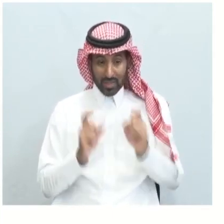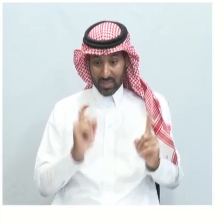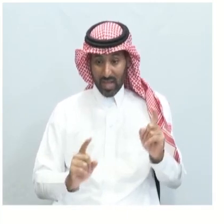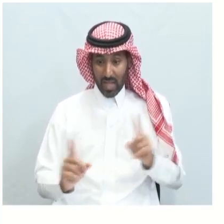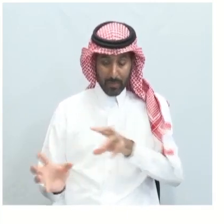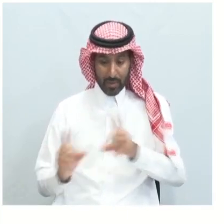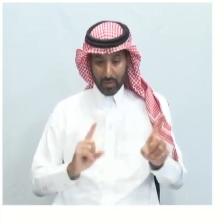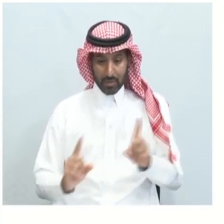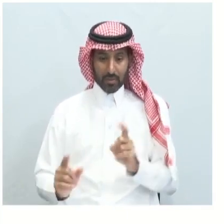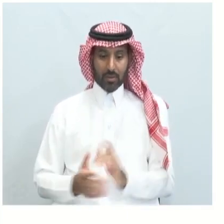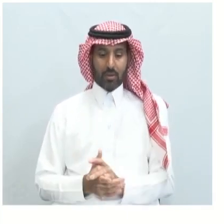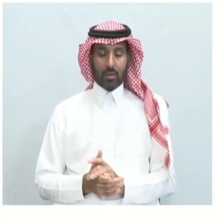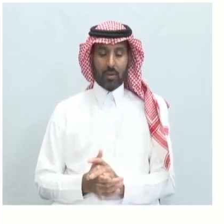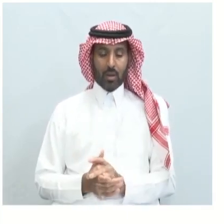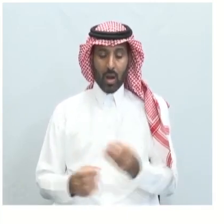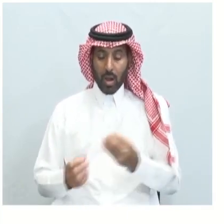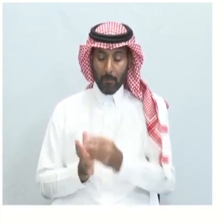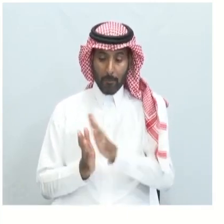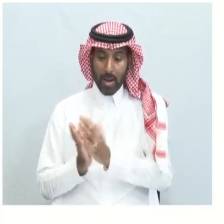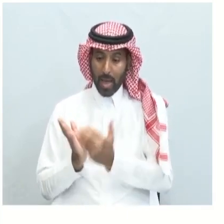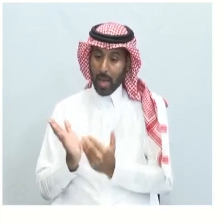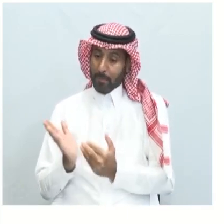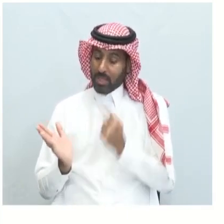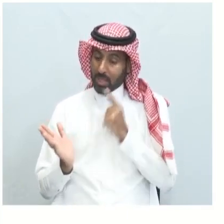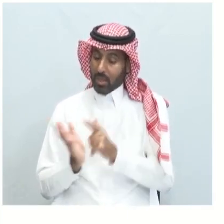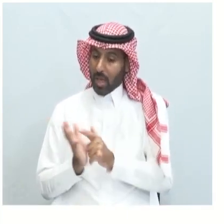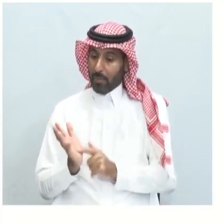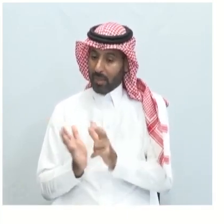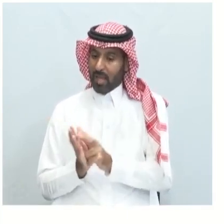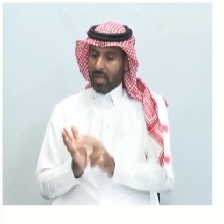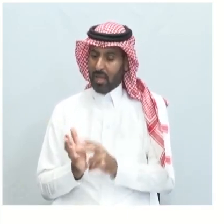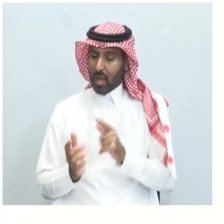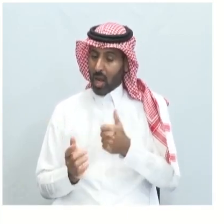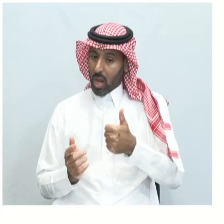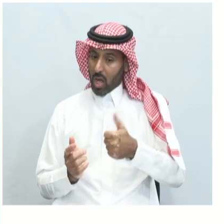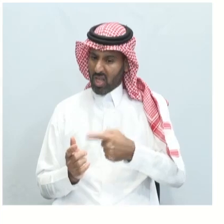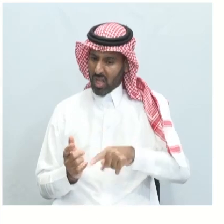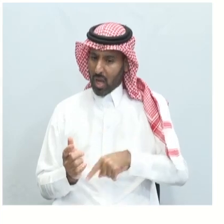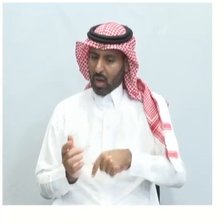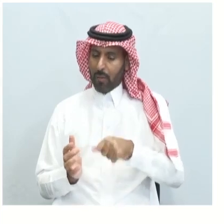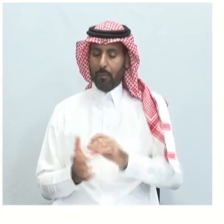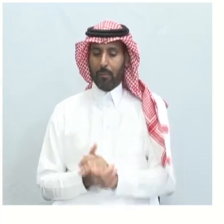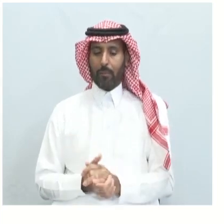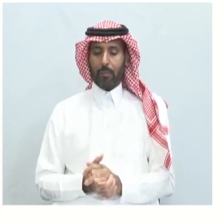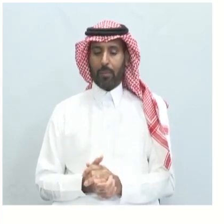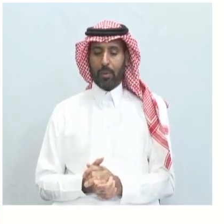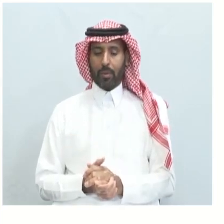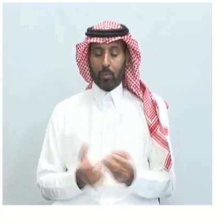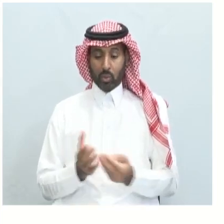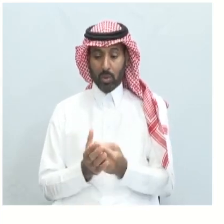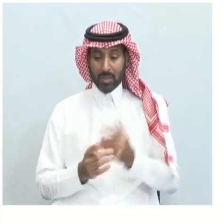هذه الاجهزه كذلك الثغرات الموجوده في البرامج الثابته والمتضمن في اجهزه انترنت